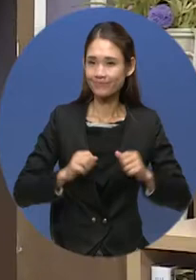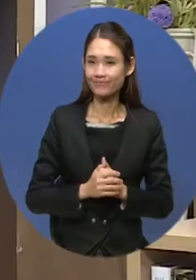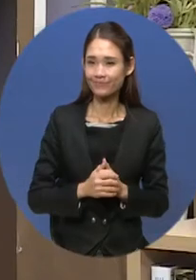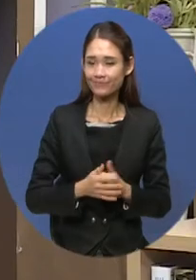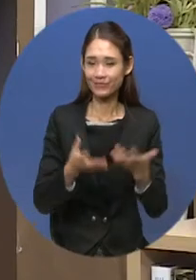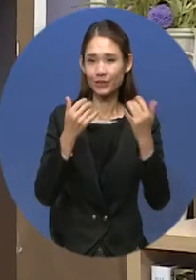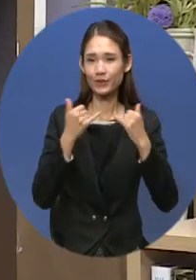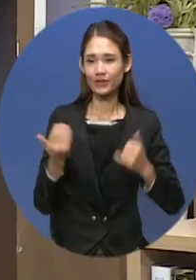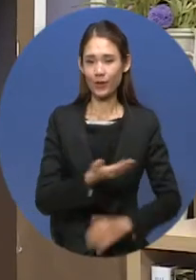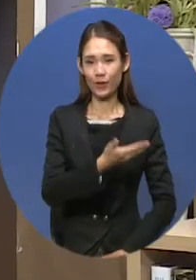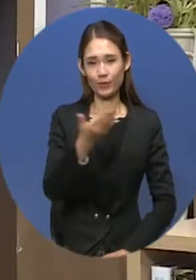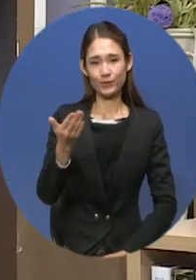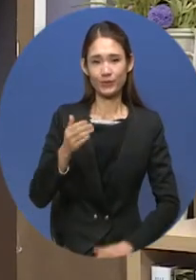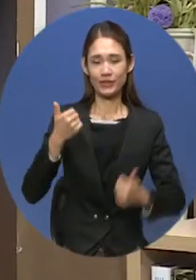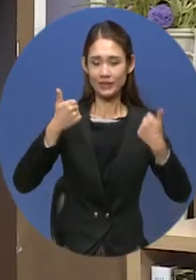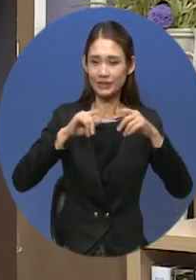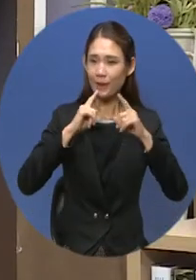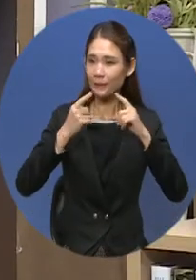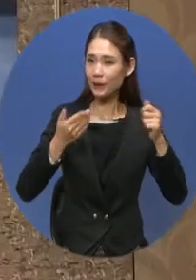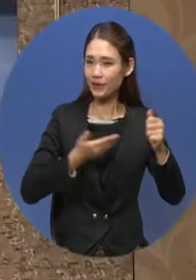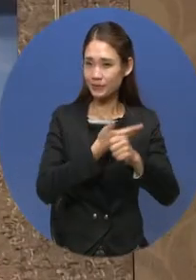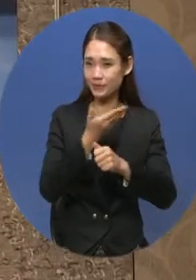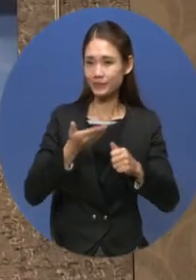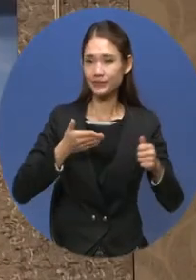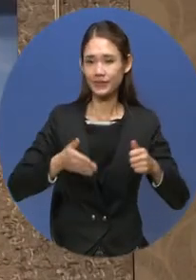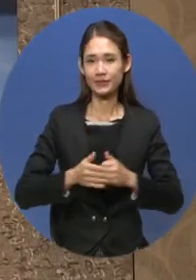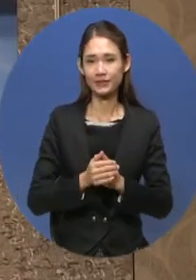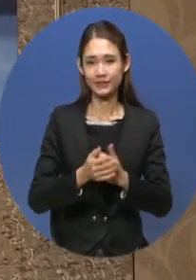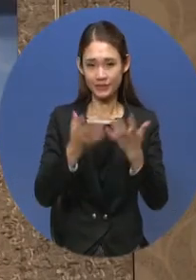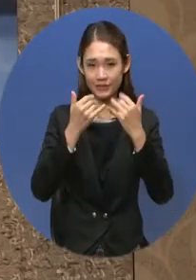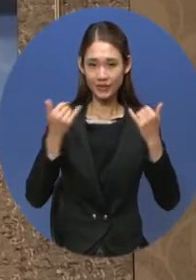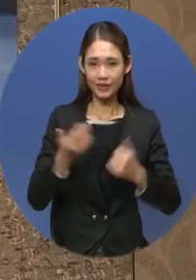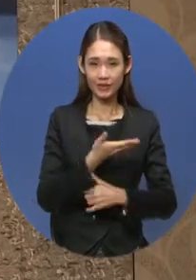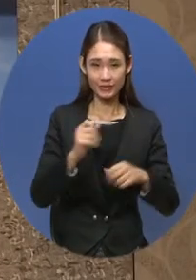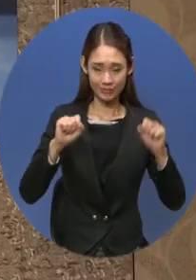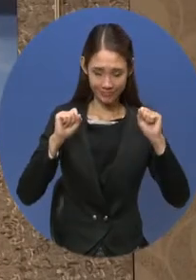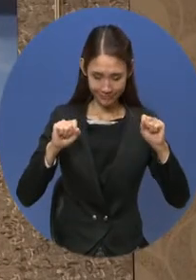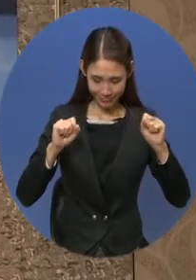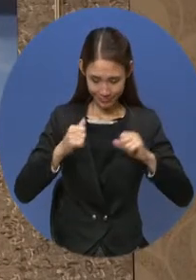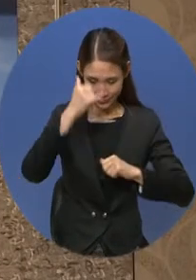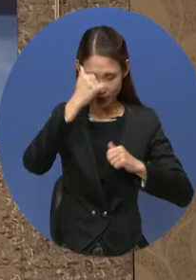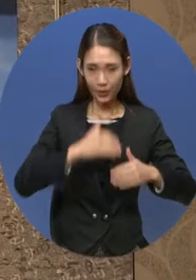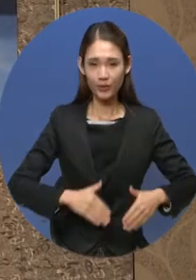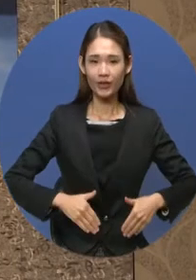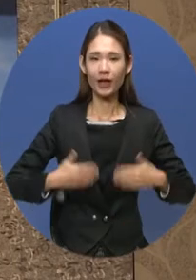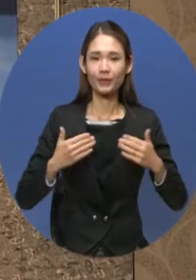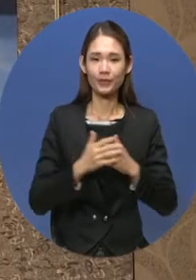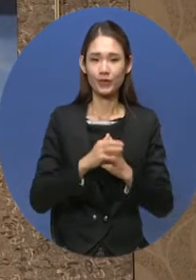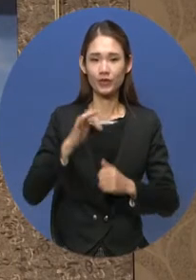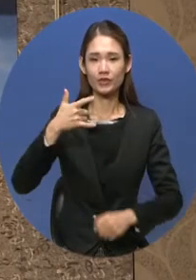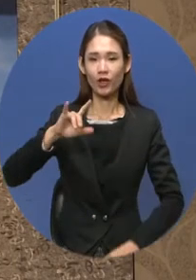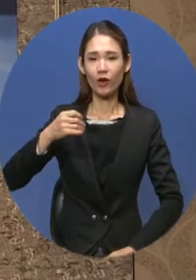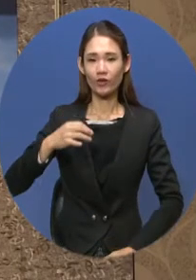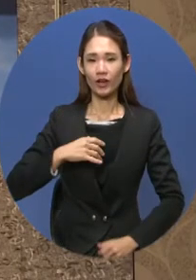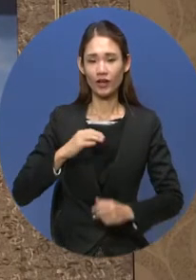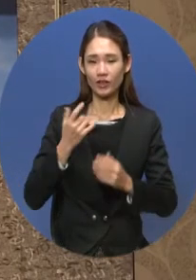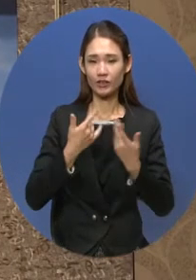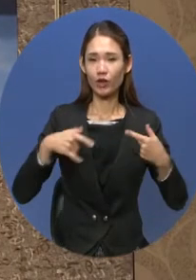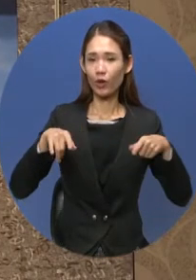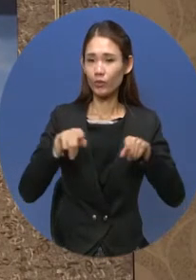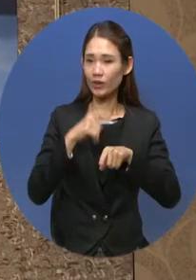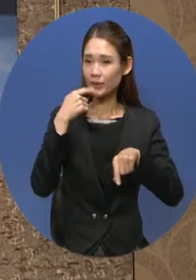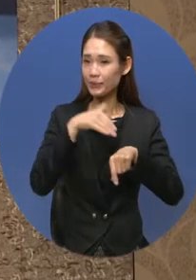먼저 시청자분들께 인사 한 말씀 해주시죠. 시청자 여러분 안녕하십니까? 충청남도 천안 출신